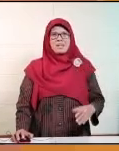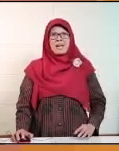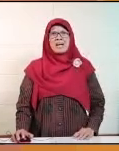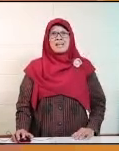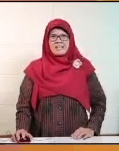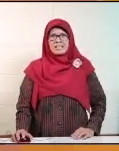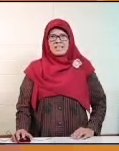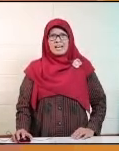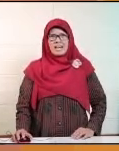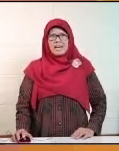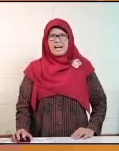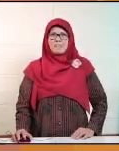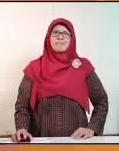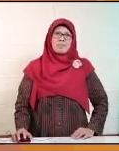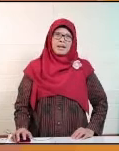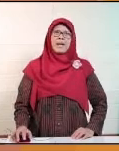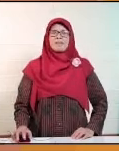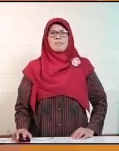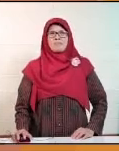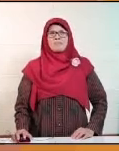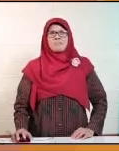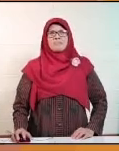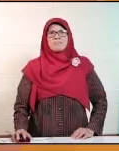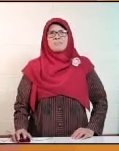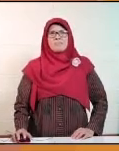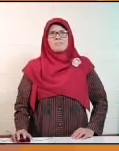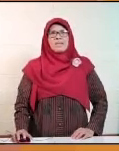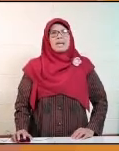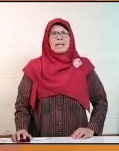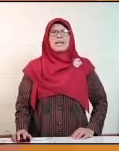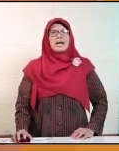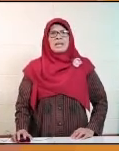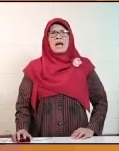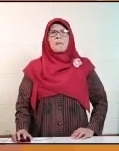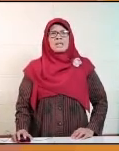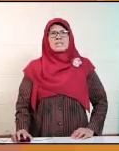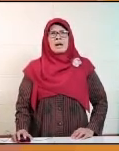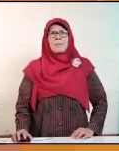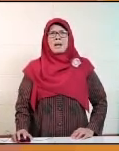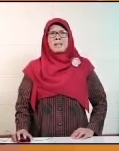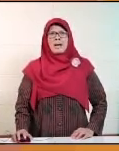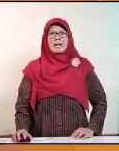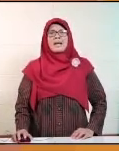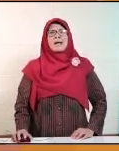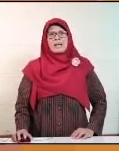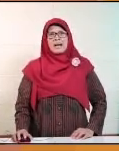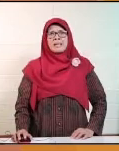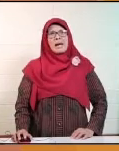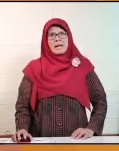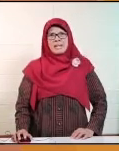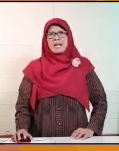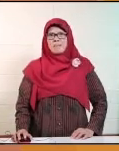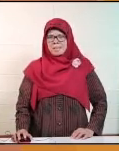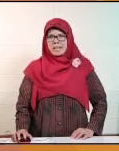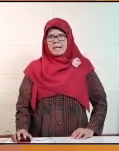bertanya kepada diri sendiri anak ya oke Hai ini adalah masa peralihan dari